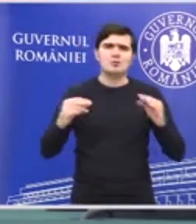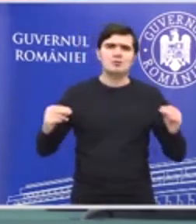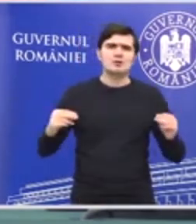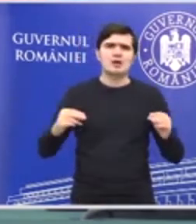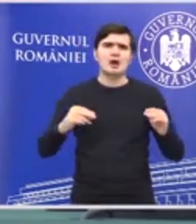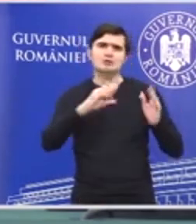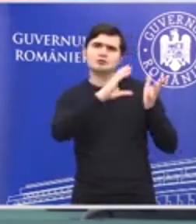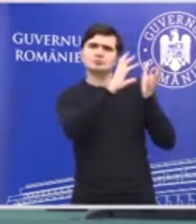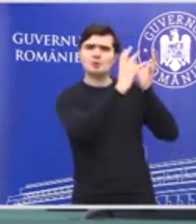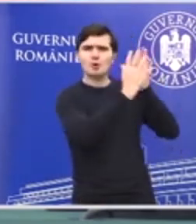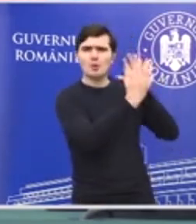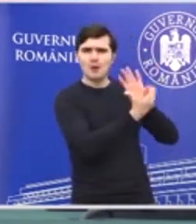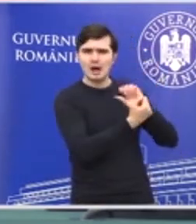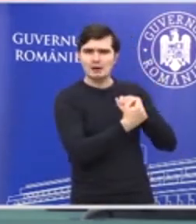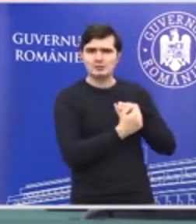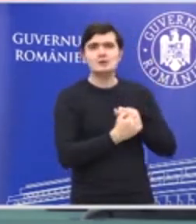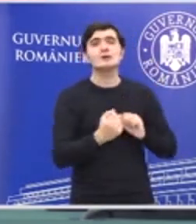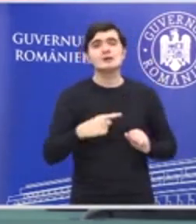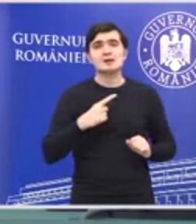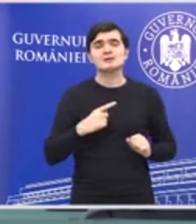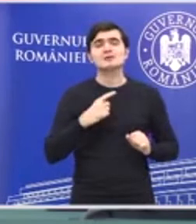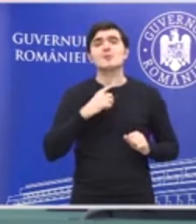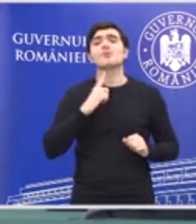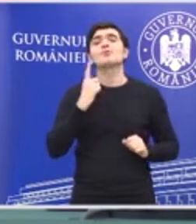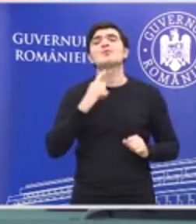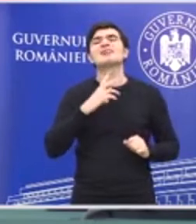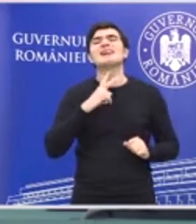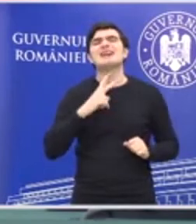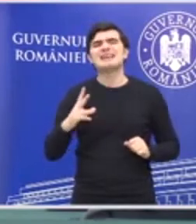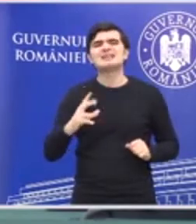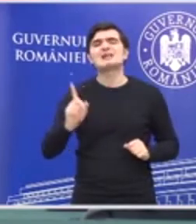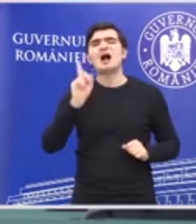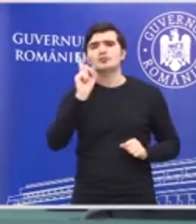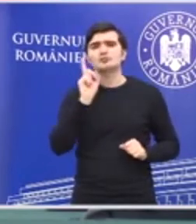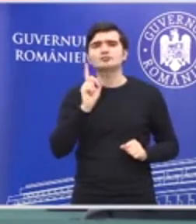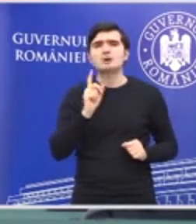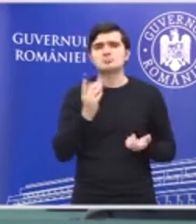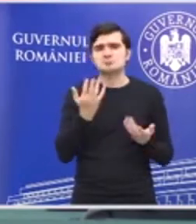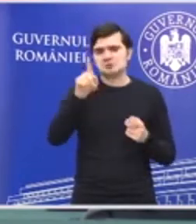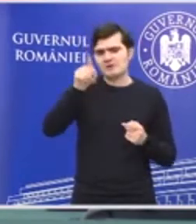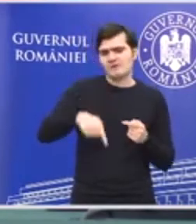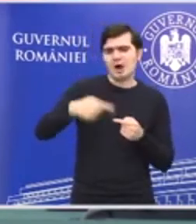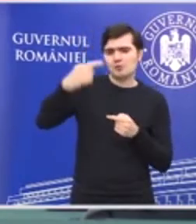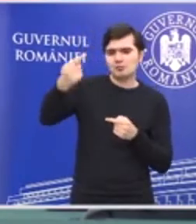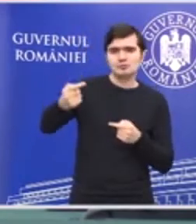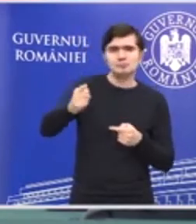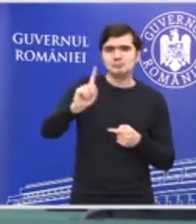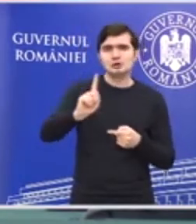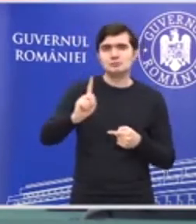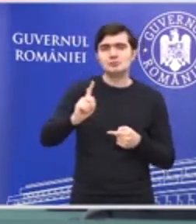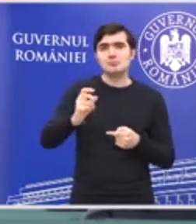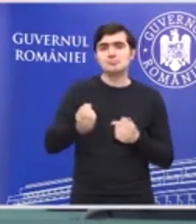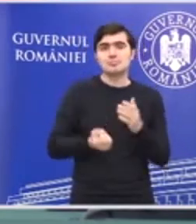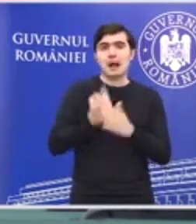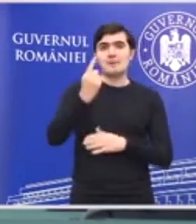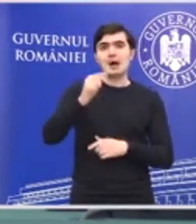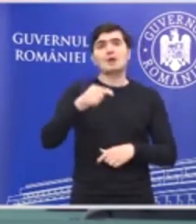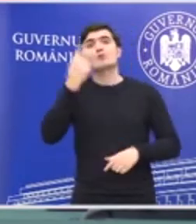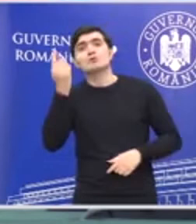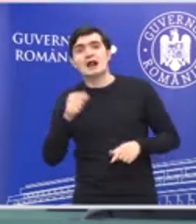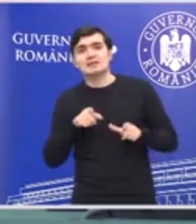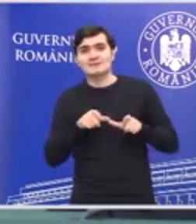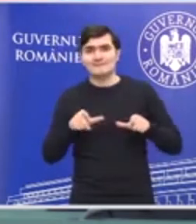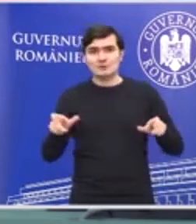globală, riscăm să avem peste câteva luni un alt virus care va răspunde diferit